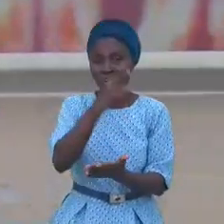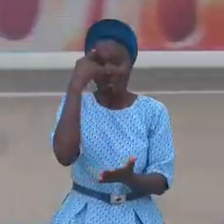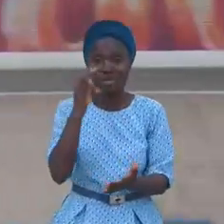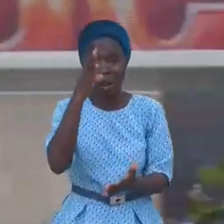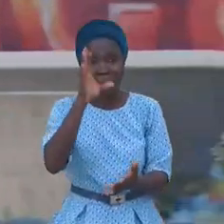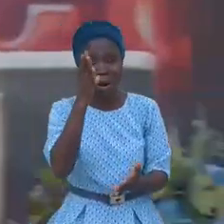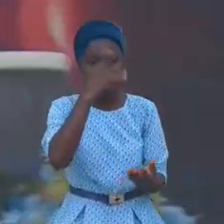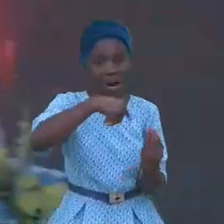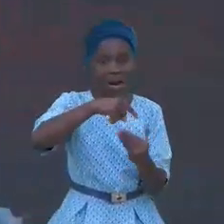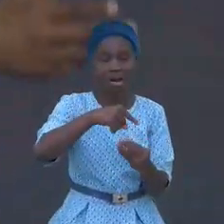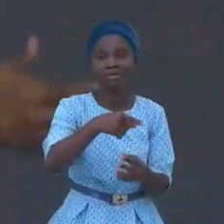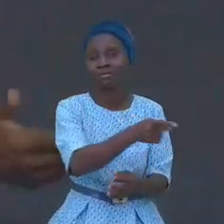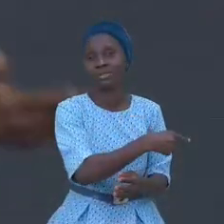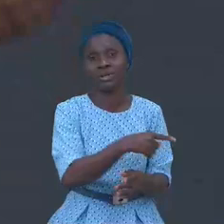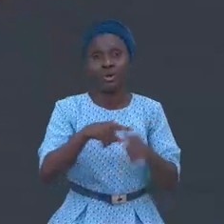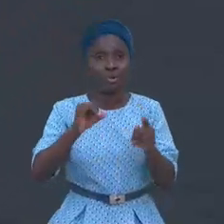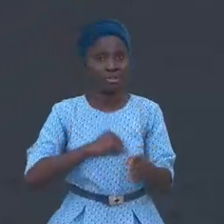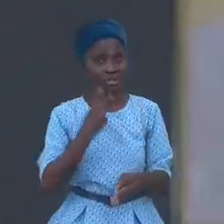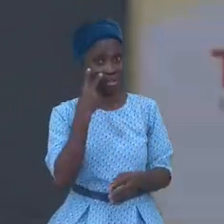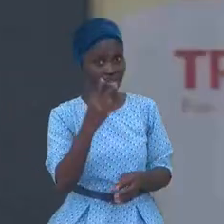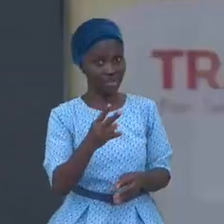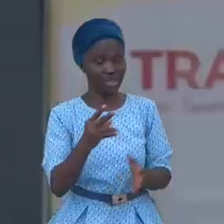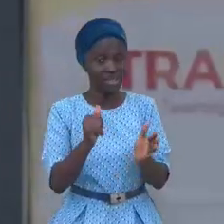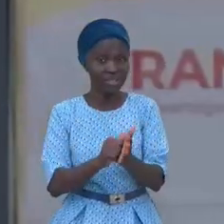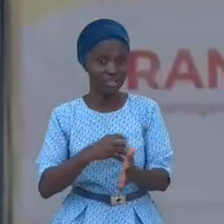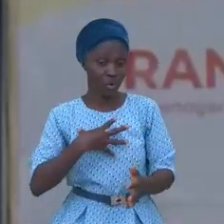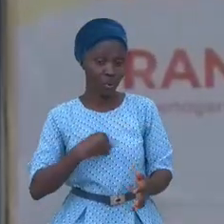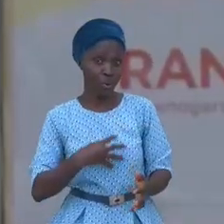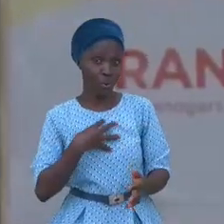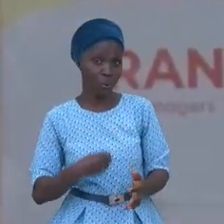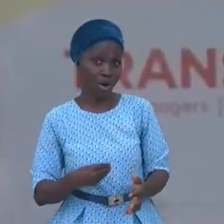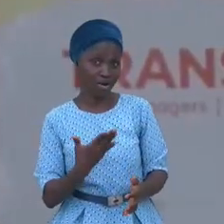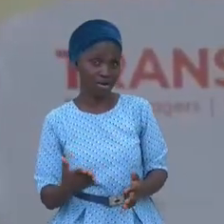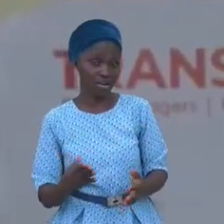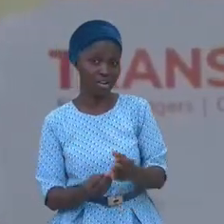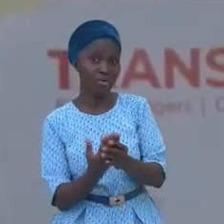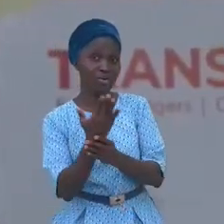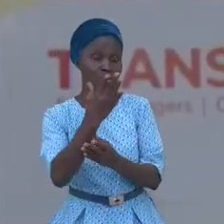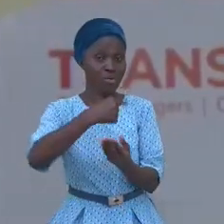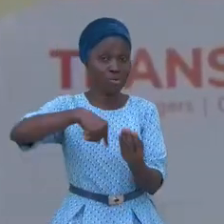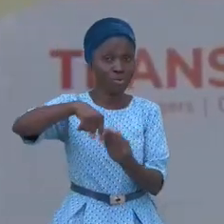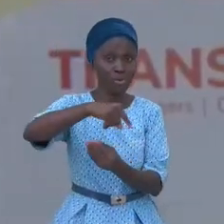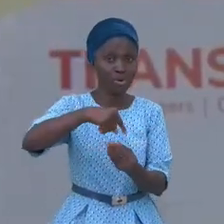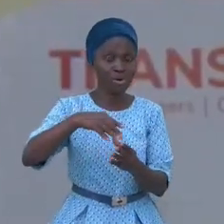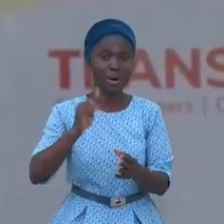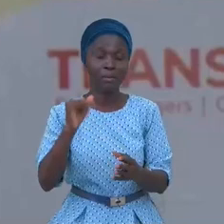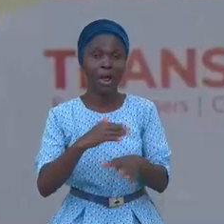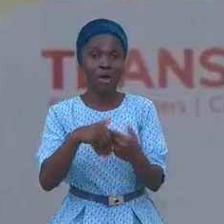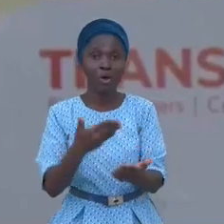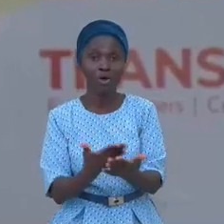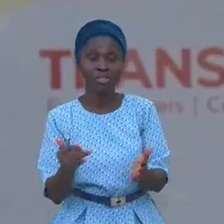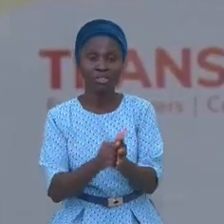vois ce lily blanc qui croit, grandit, environné par tout ce qui est